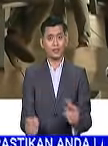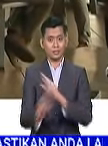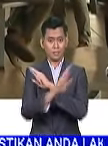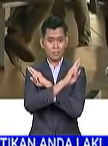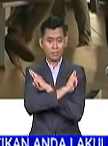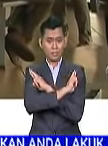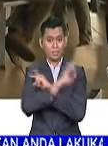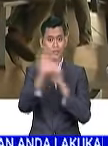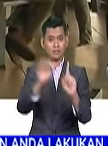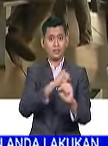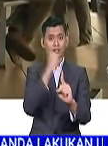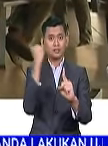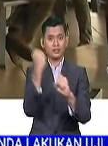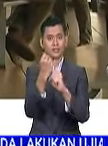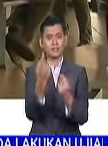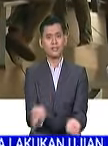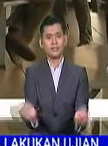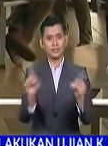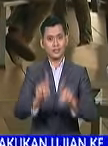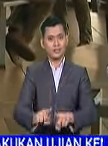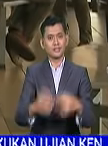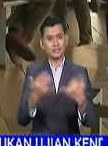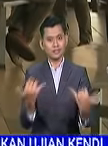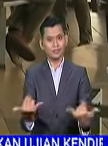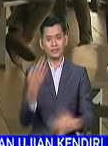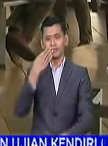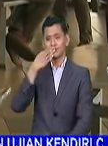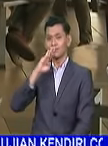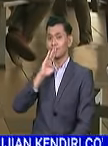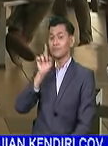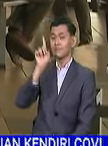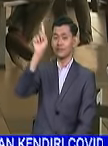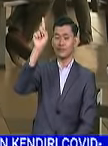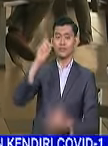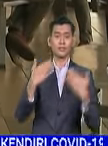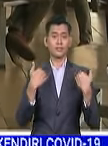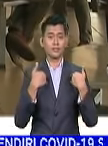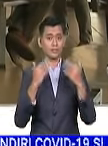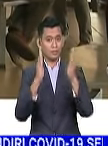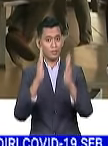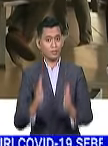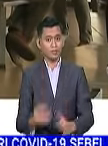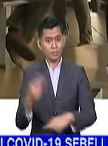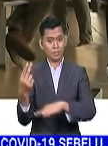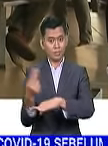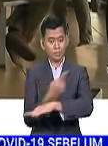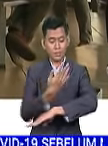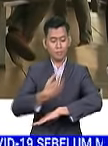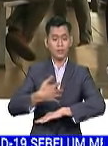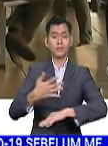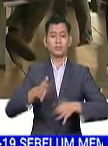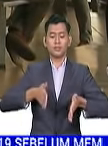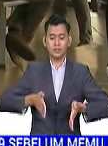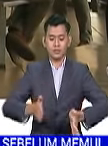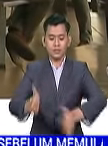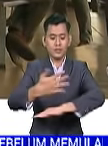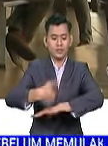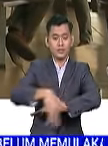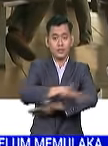gambaran semasa keadaan di sini. Alhamdulillah, meskipun ramai pengguna Lebuh Raya Pantai Timur LPT1 yang melalui kawasan